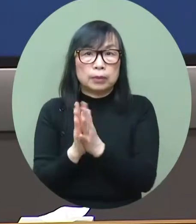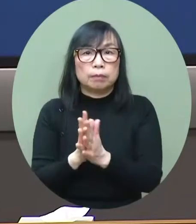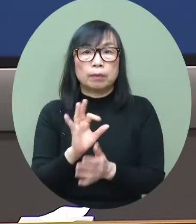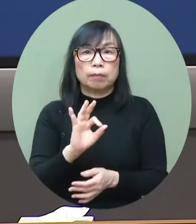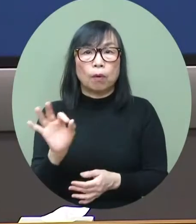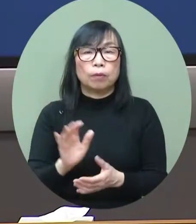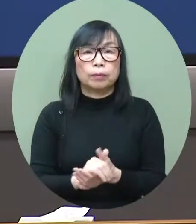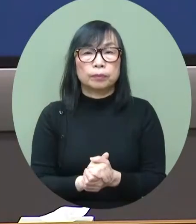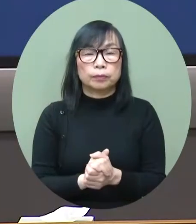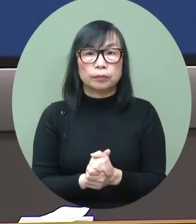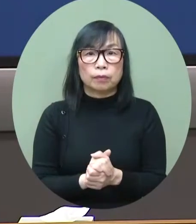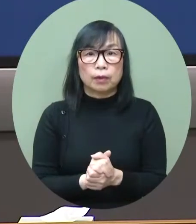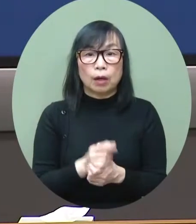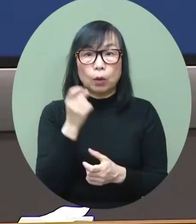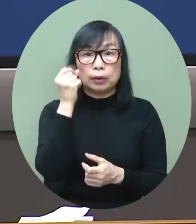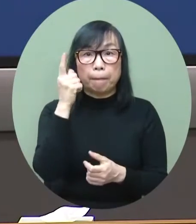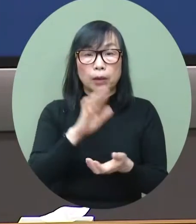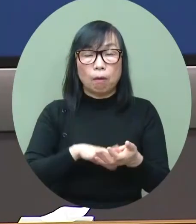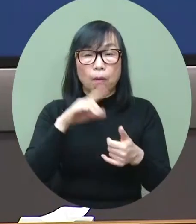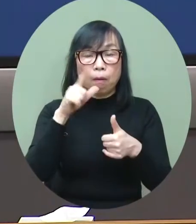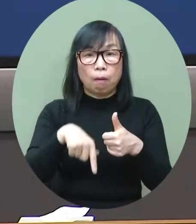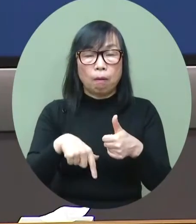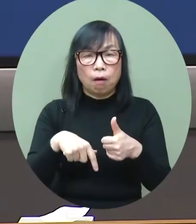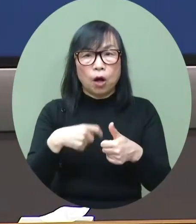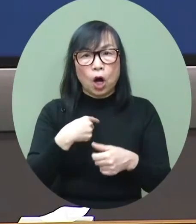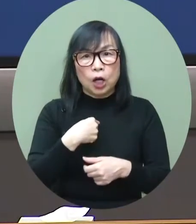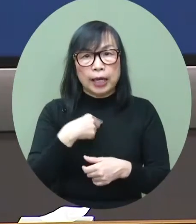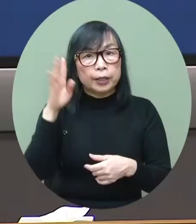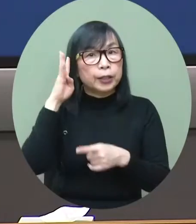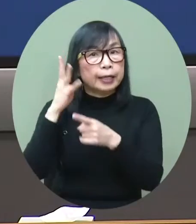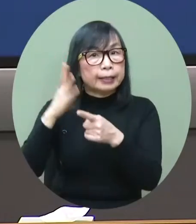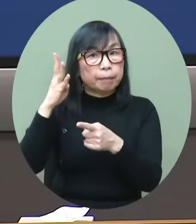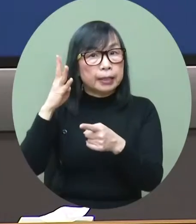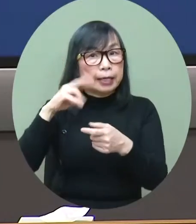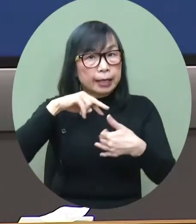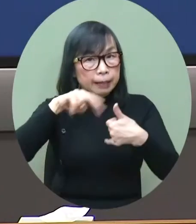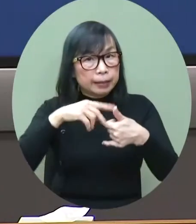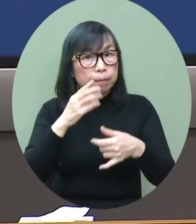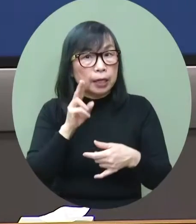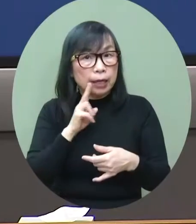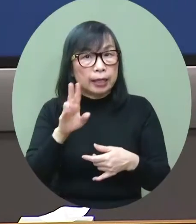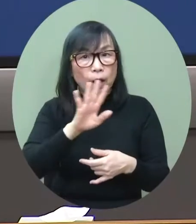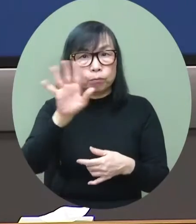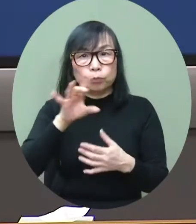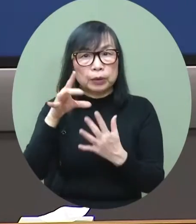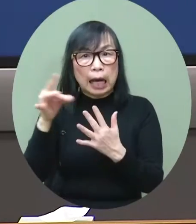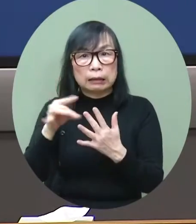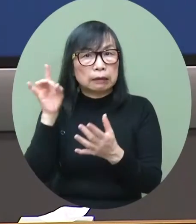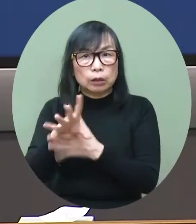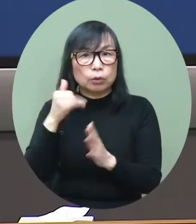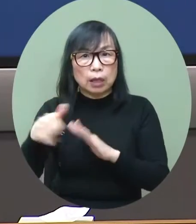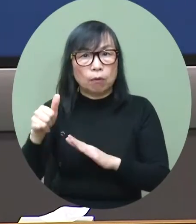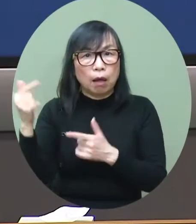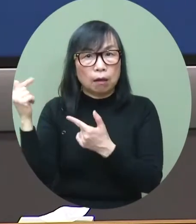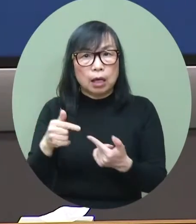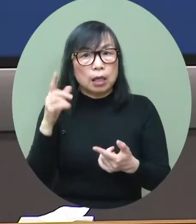嘅。如果有啲特別嘅個案，佢話我既然係一個14天嘅檢疫令，我就唔選擇提早離開啦。 繼續